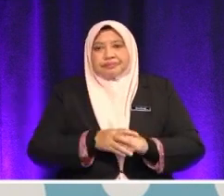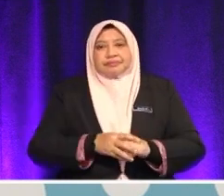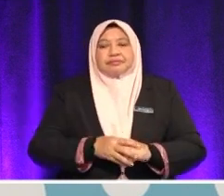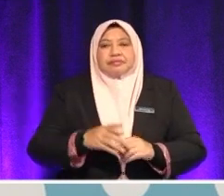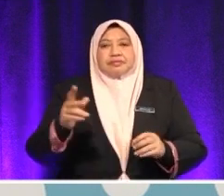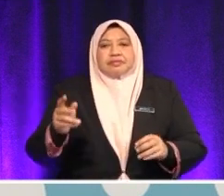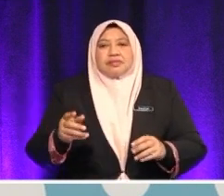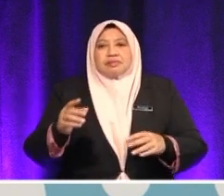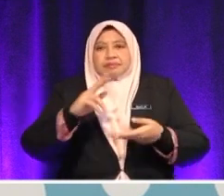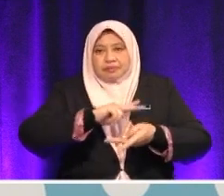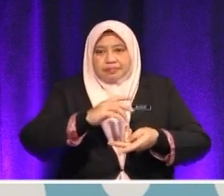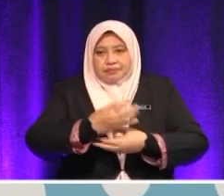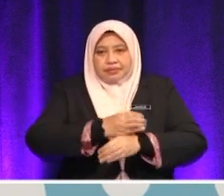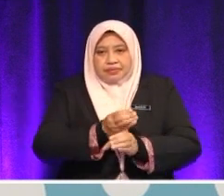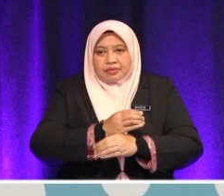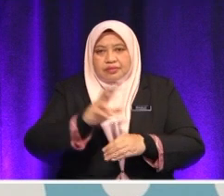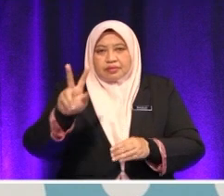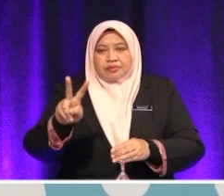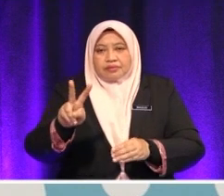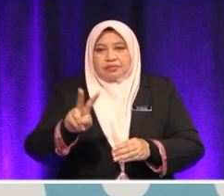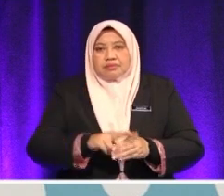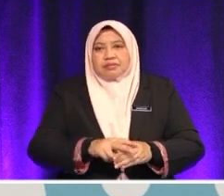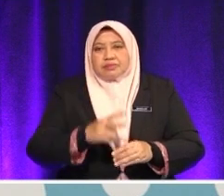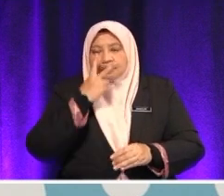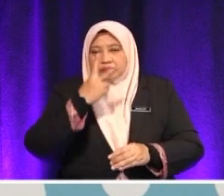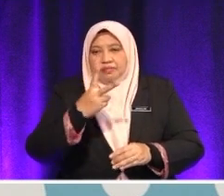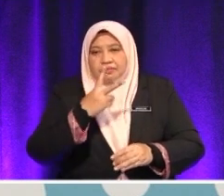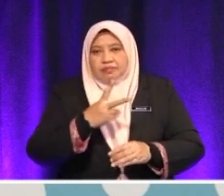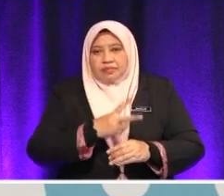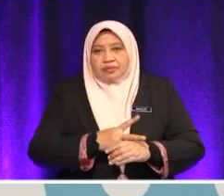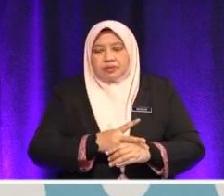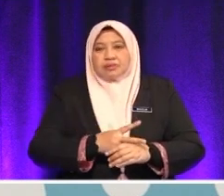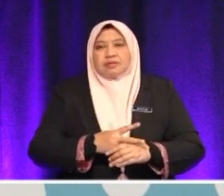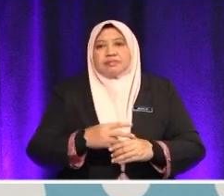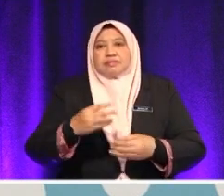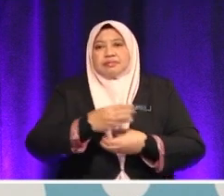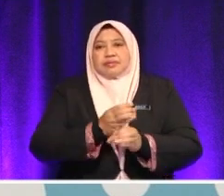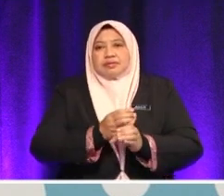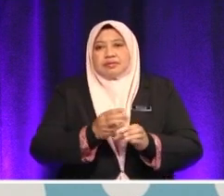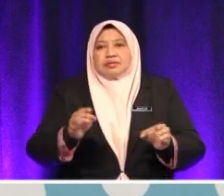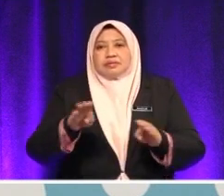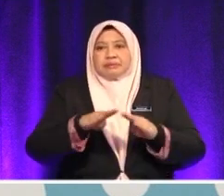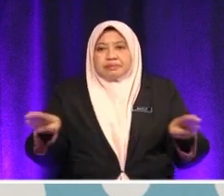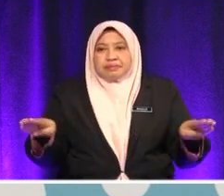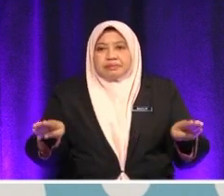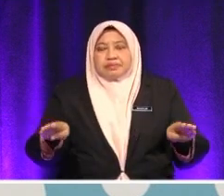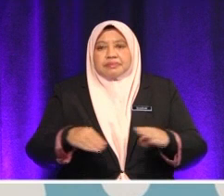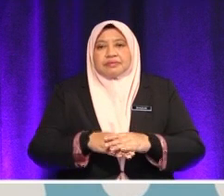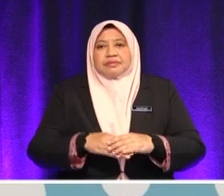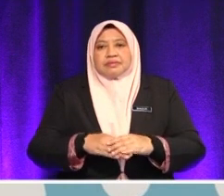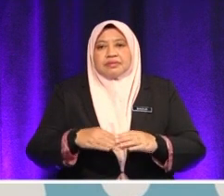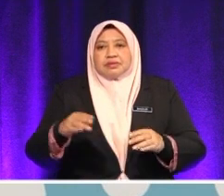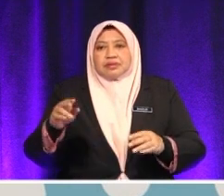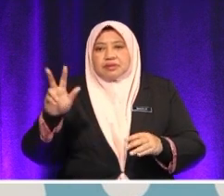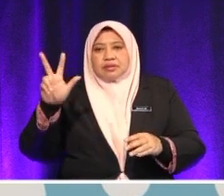yang kedua di sini hah bentuknya atau sizenya adalah berbezen diantara